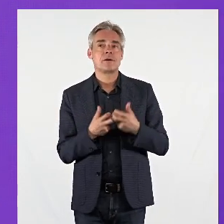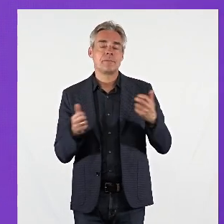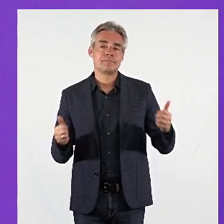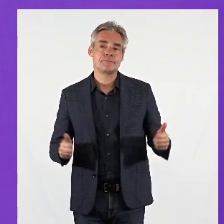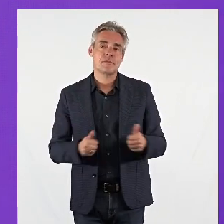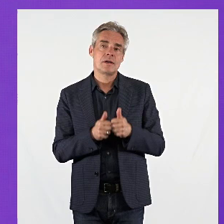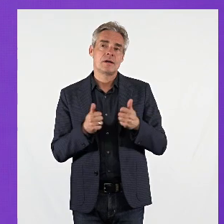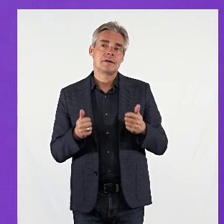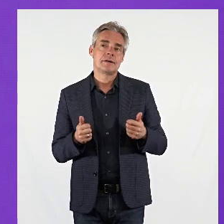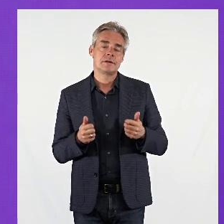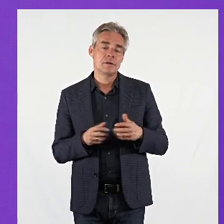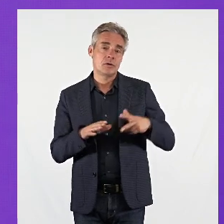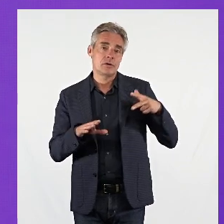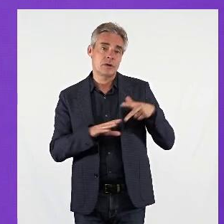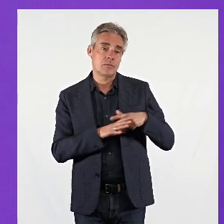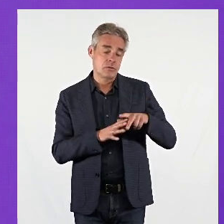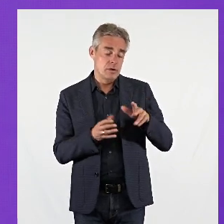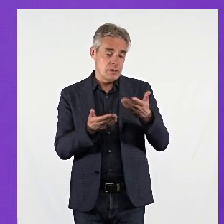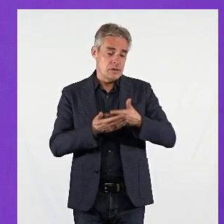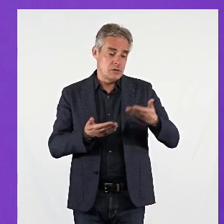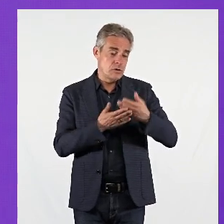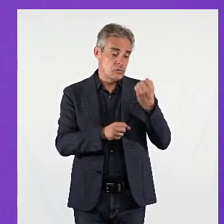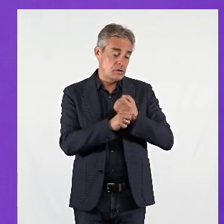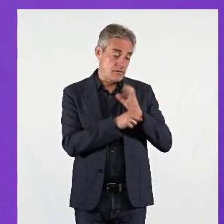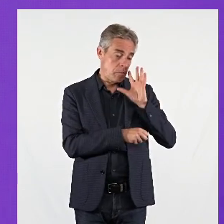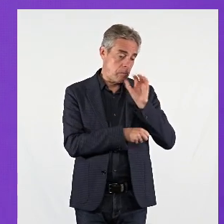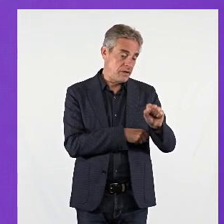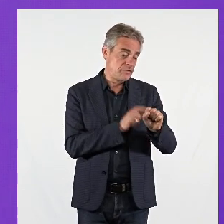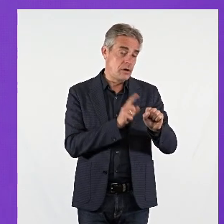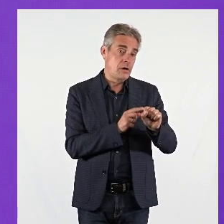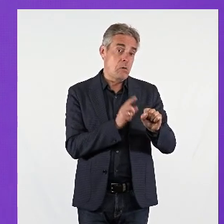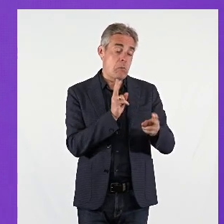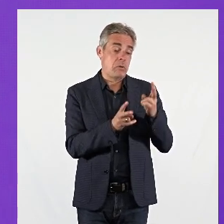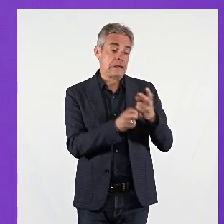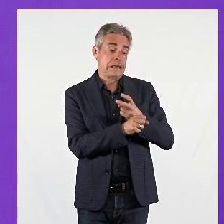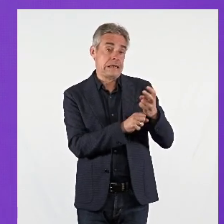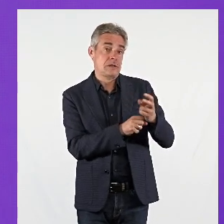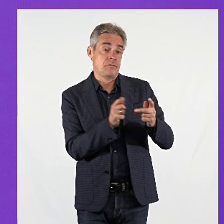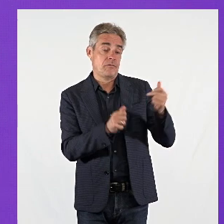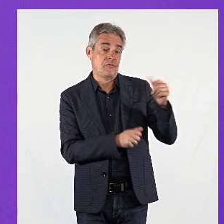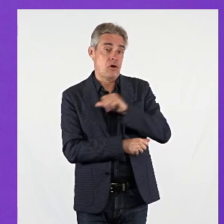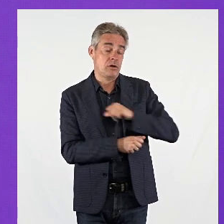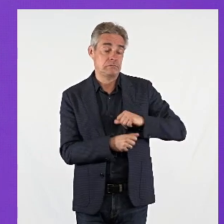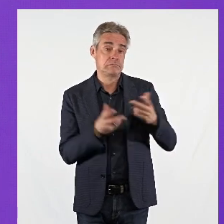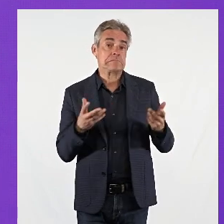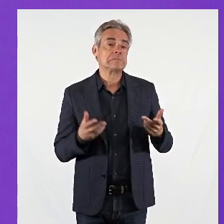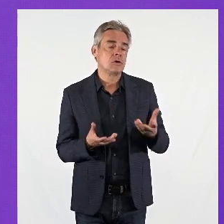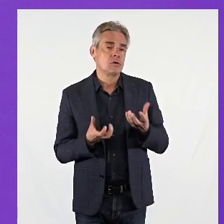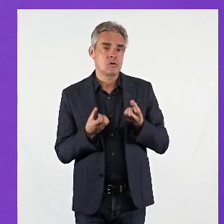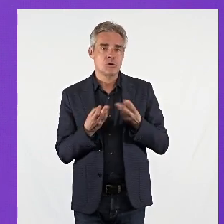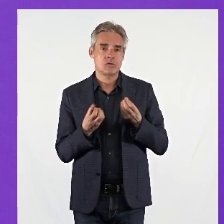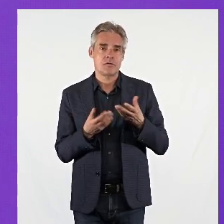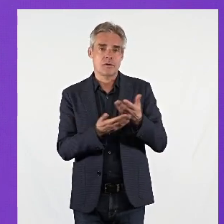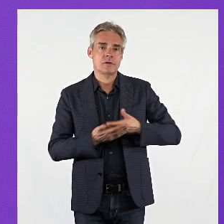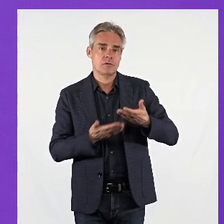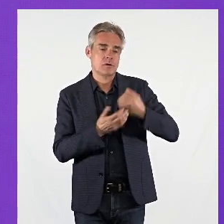en commençant par un repérage des situations de travail qu'on peut considérer comme étant les situations de travail les plus à risque. Alors, pour beaucoup, il s'agit de situations de travail qui impliquent